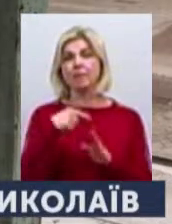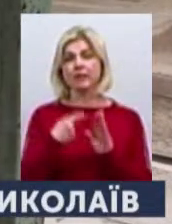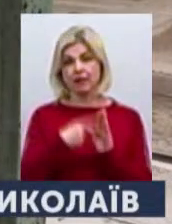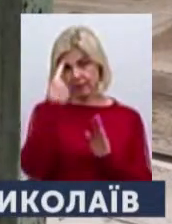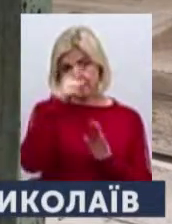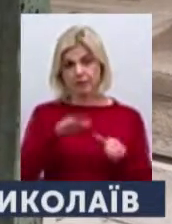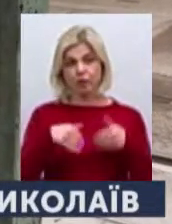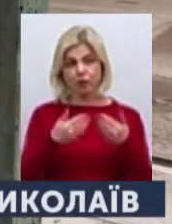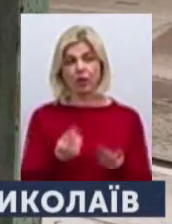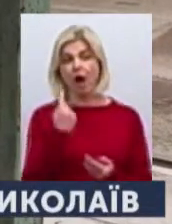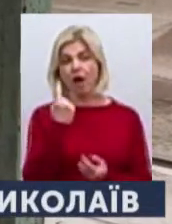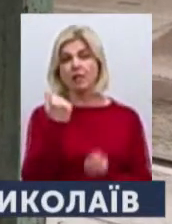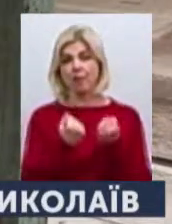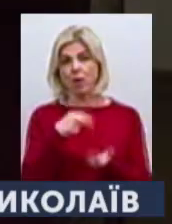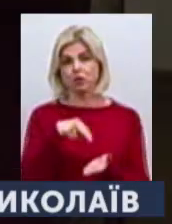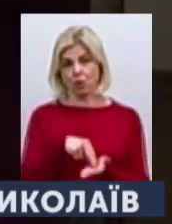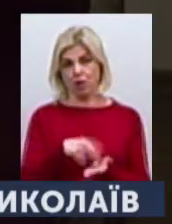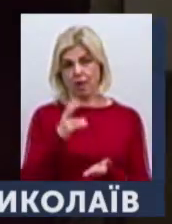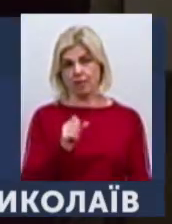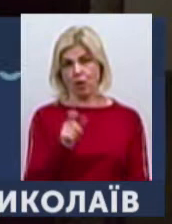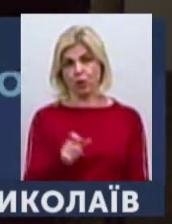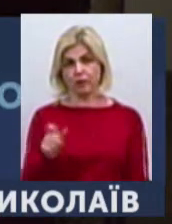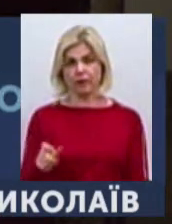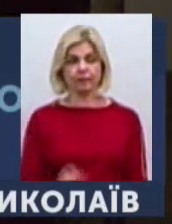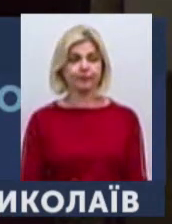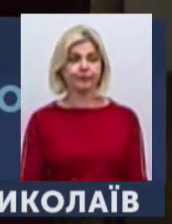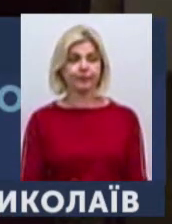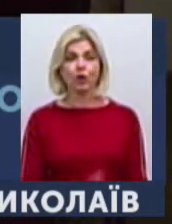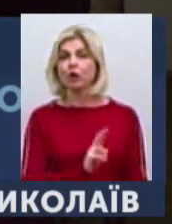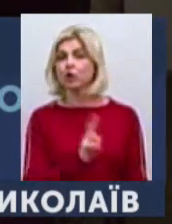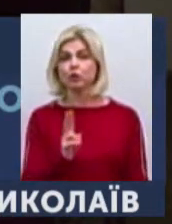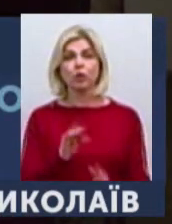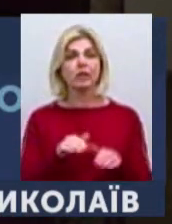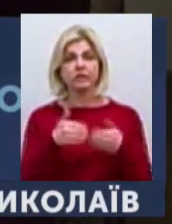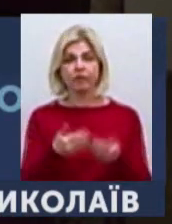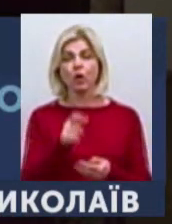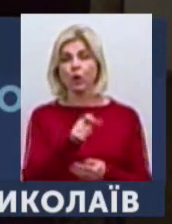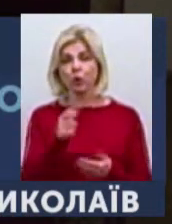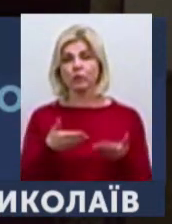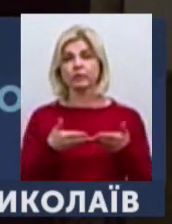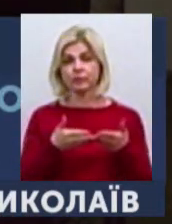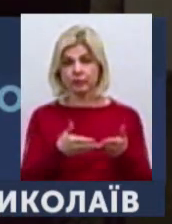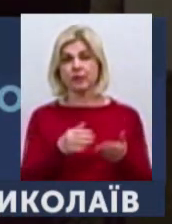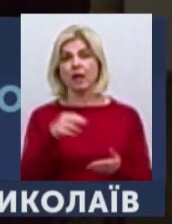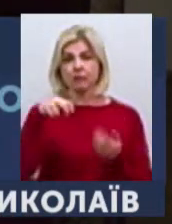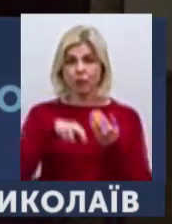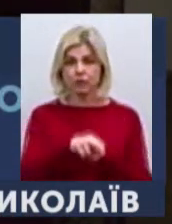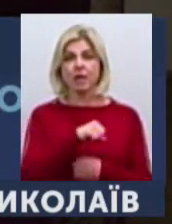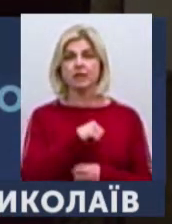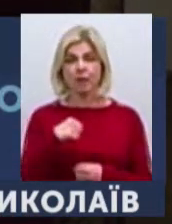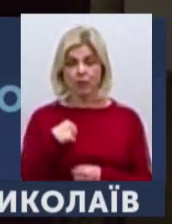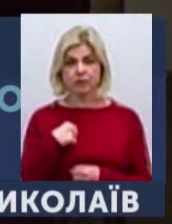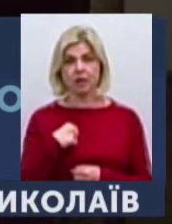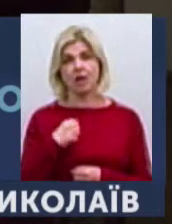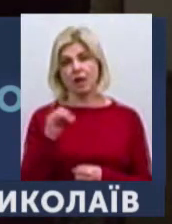одна з машин чекала на пасажирів рейсу. Ніхто не звертався, люди добираються щодо каботажного спуску самостійно і точно так само